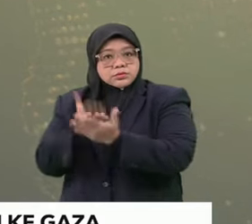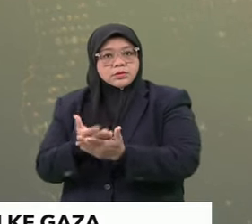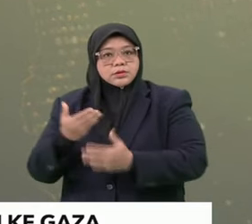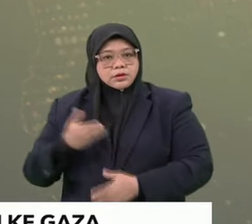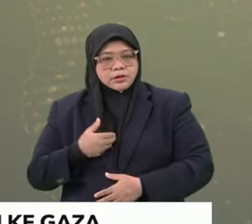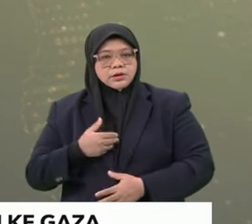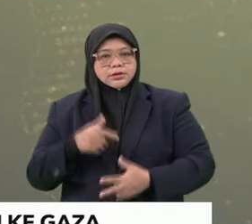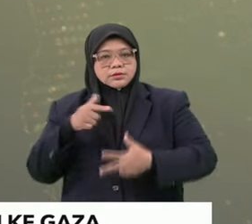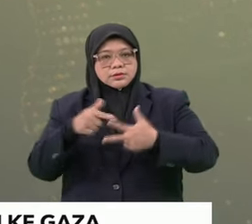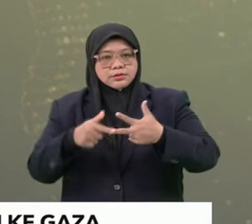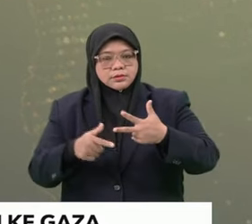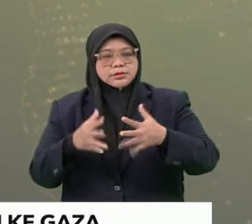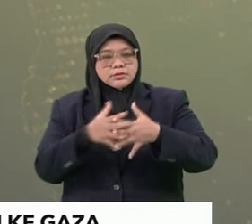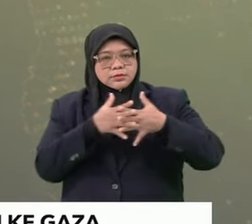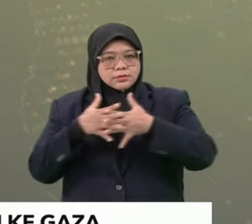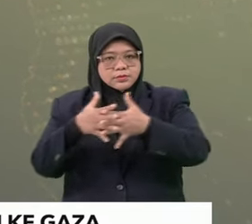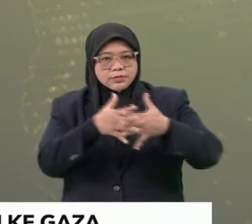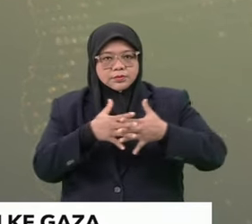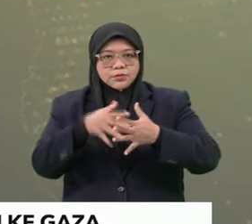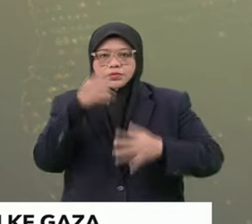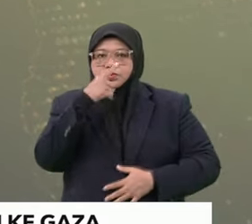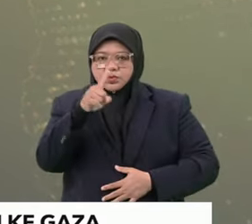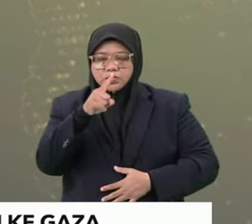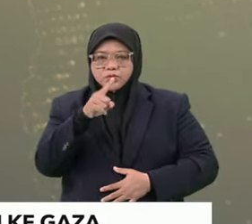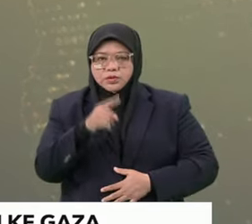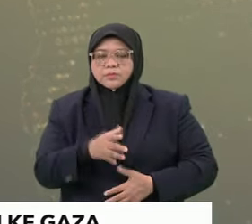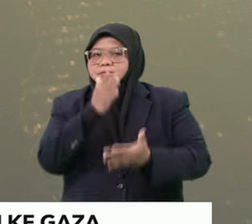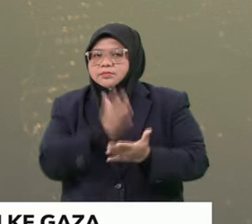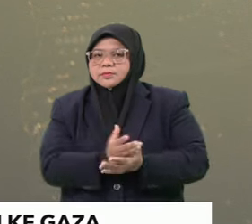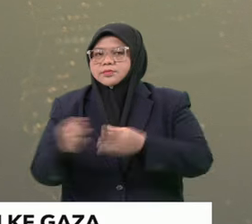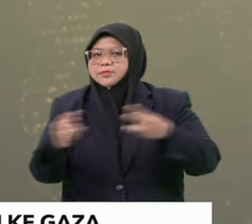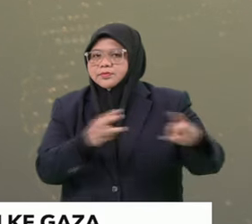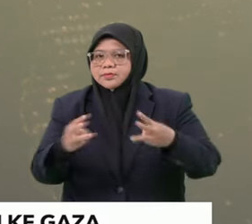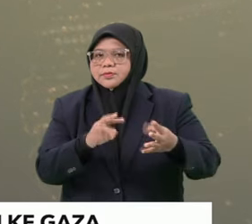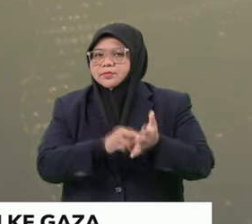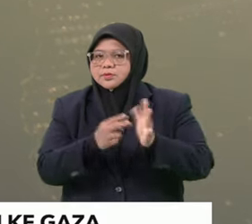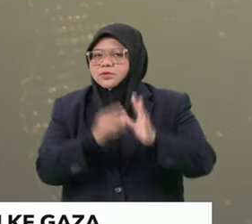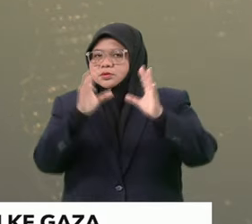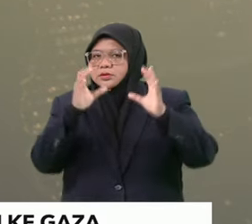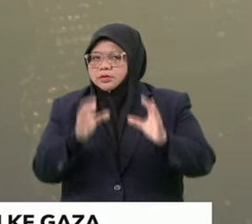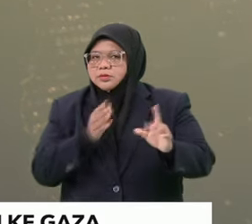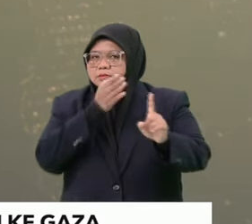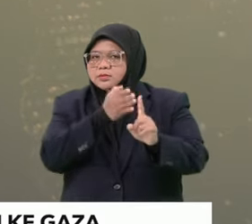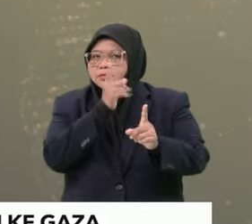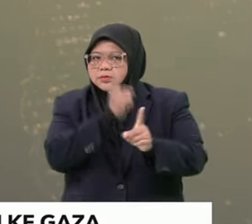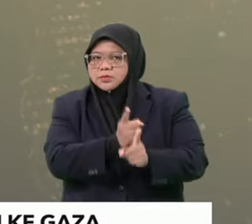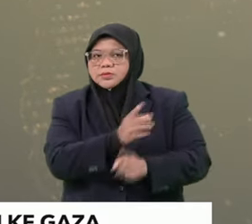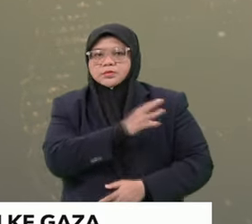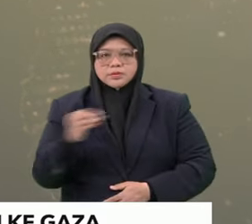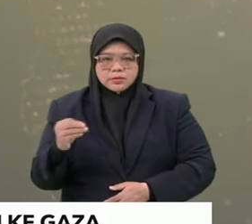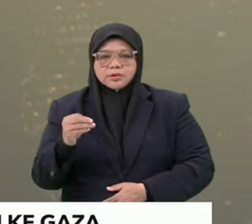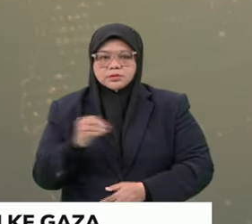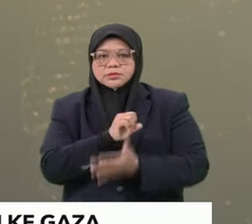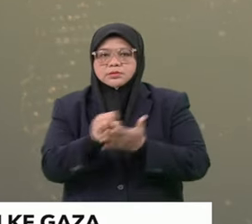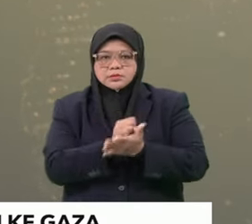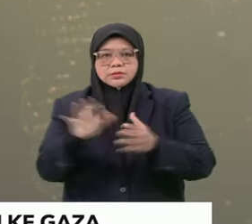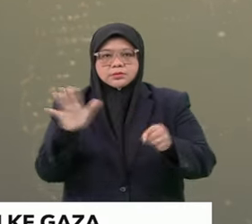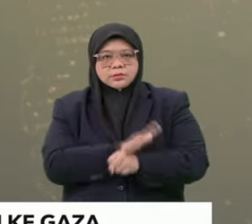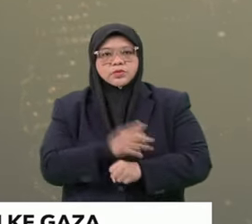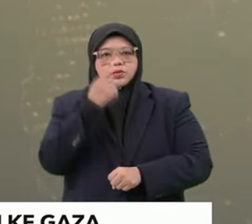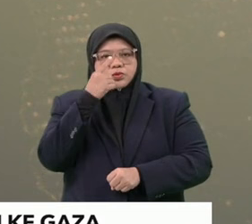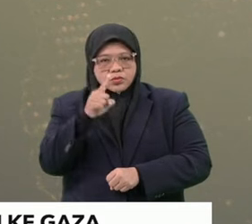fasa Presiden Amerika Syarikat Joe Biden untuk gencatan senjata di Gaza adalah satu langkah ke arah yang betul. Siasatan menyeluruh terhadap